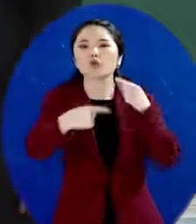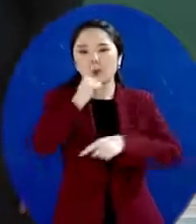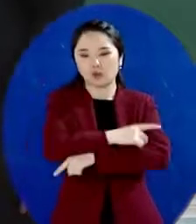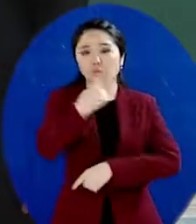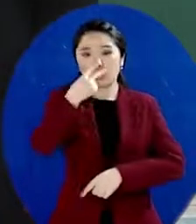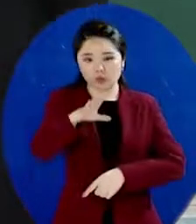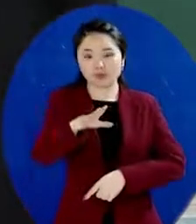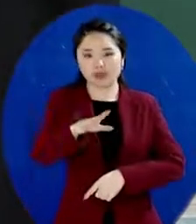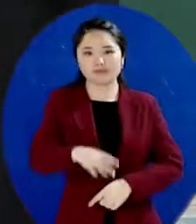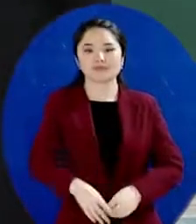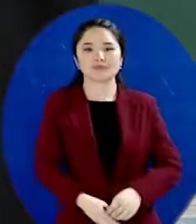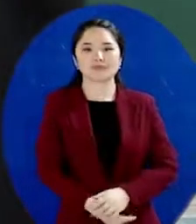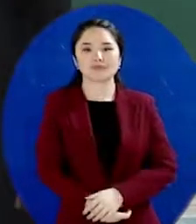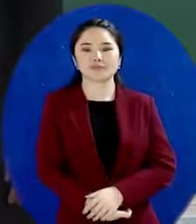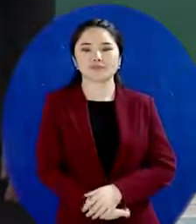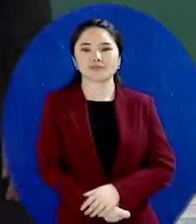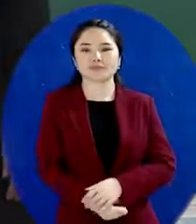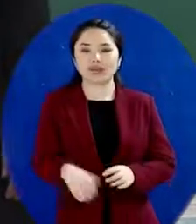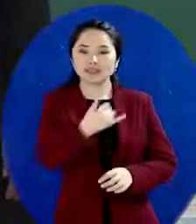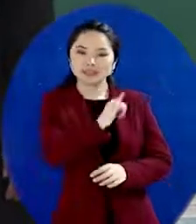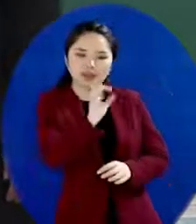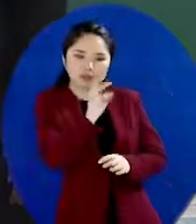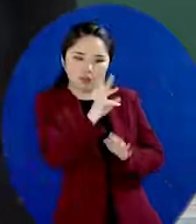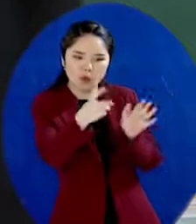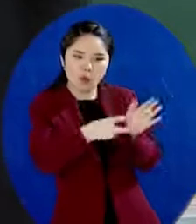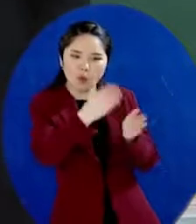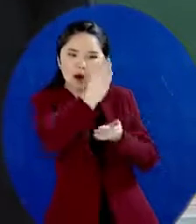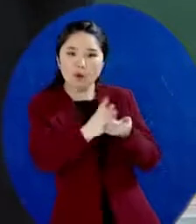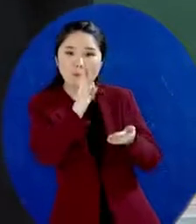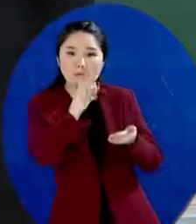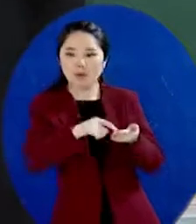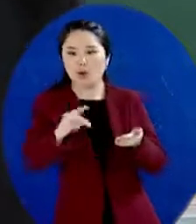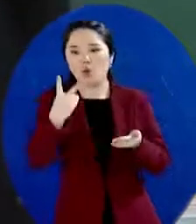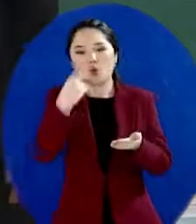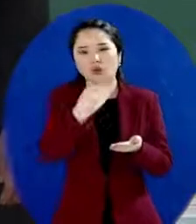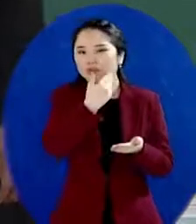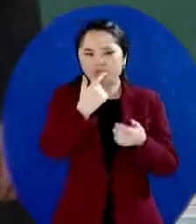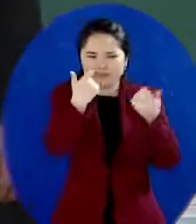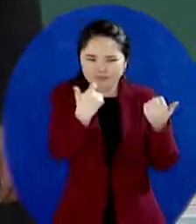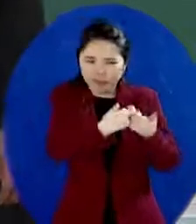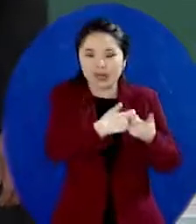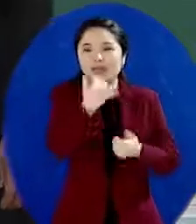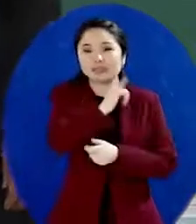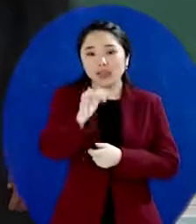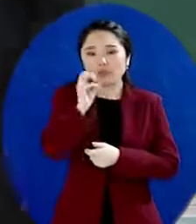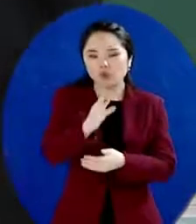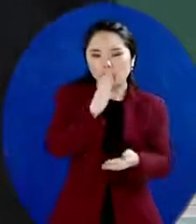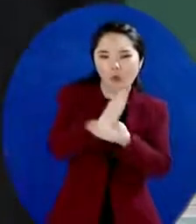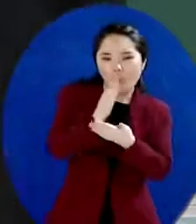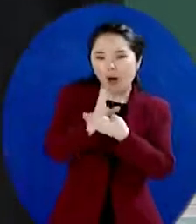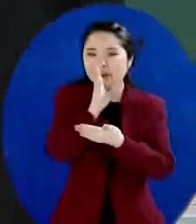үзлээ. Зарим юмсыг хуваахад үлдэгдэл гардгүй. Зарим юмсыг хуваарлж